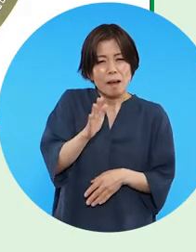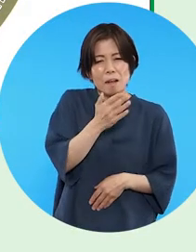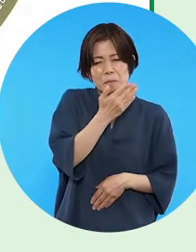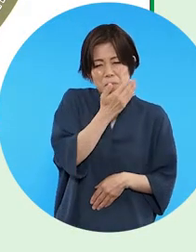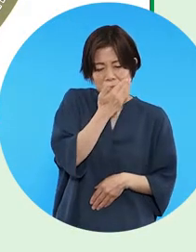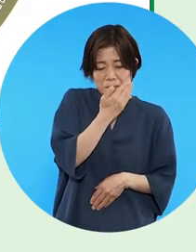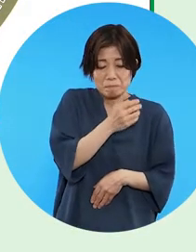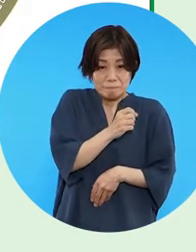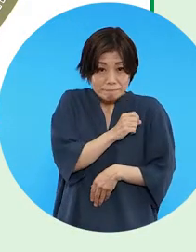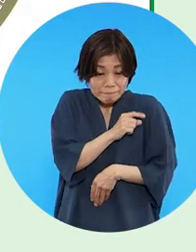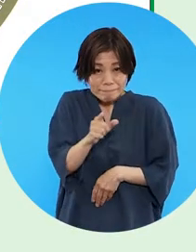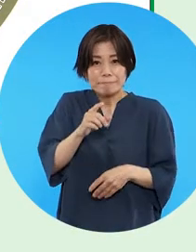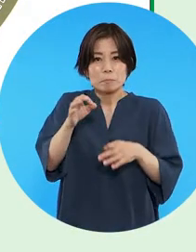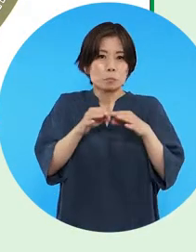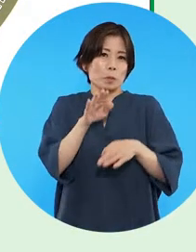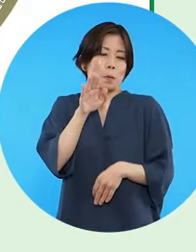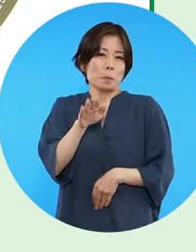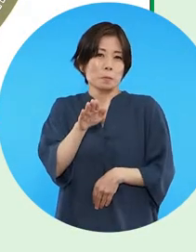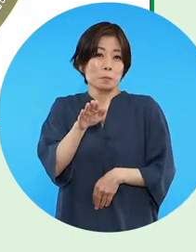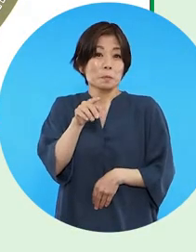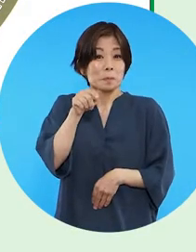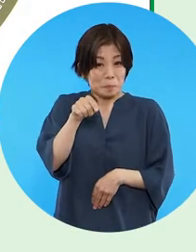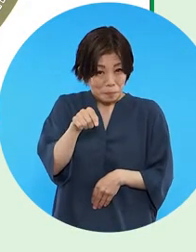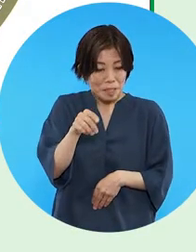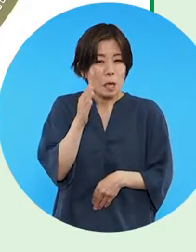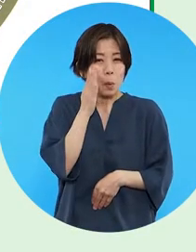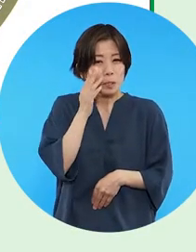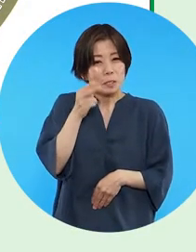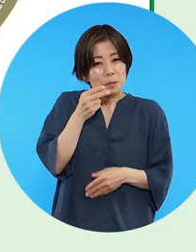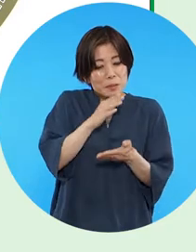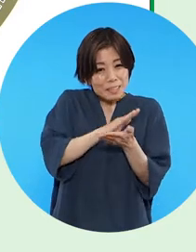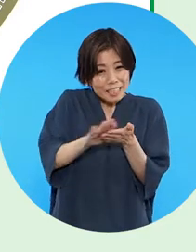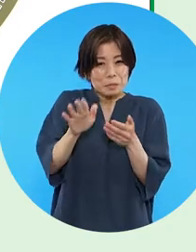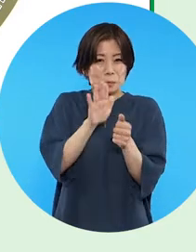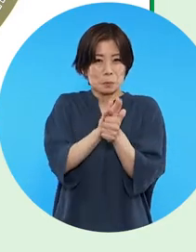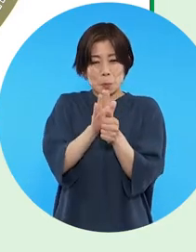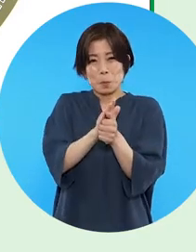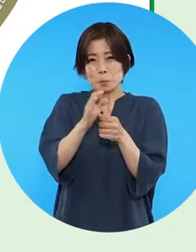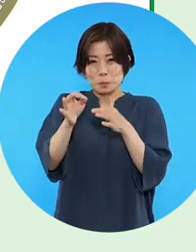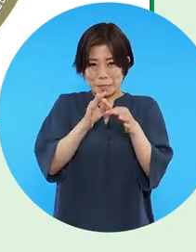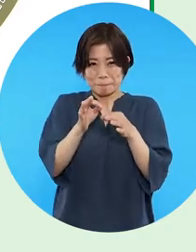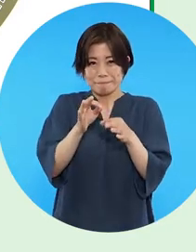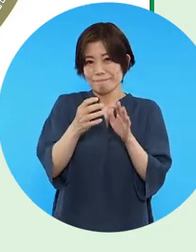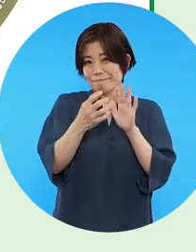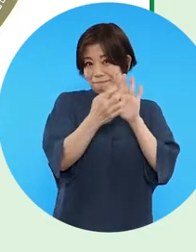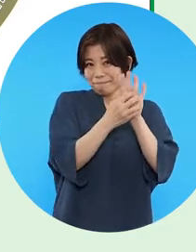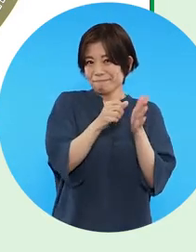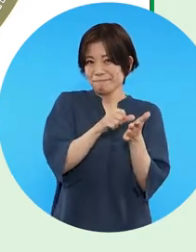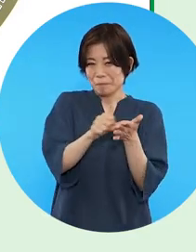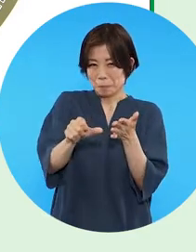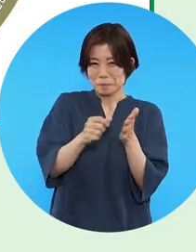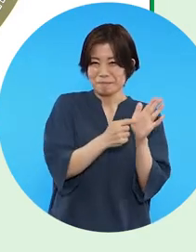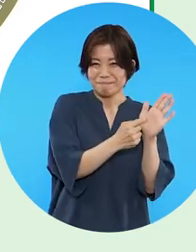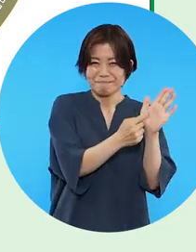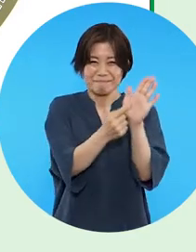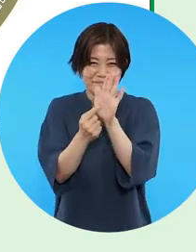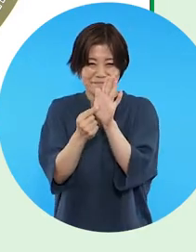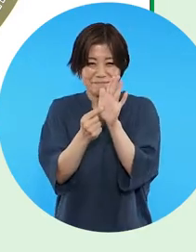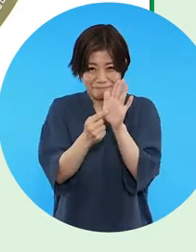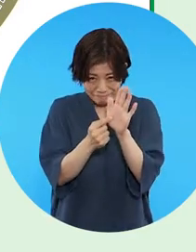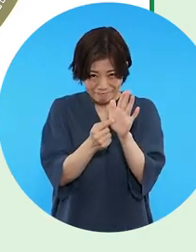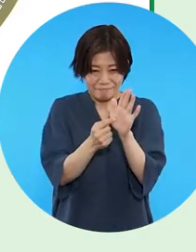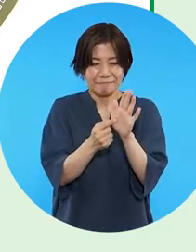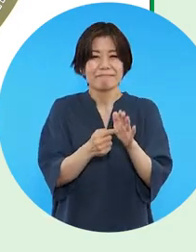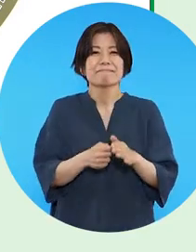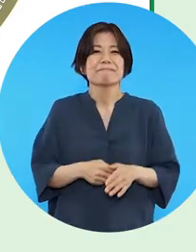区では、食品ロス削減に取り組む飲食店を、おいしく完食協力店に登録し、区民の皆さんに